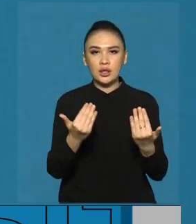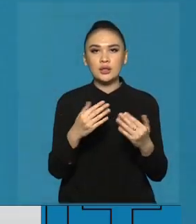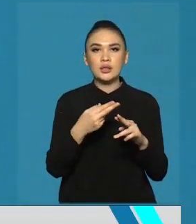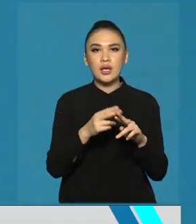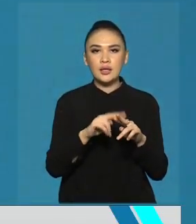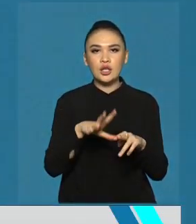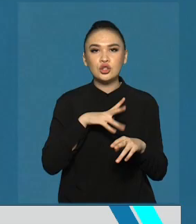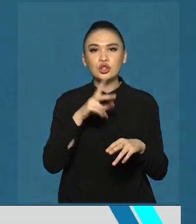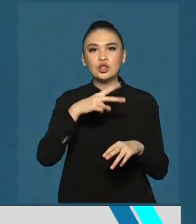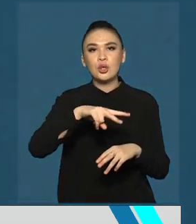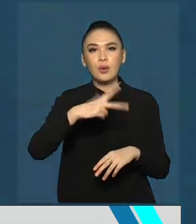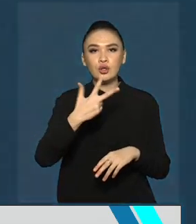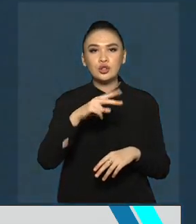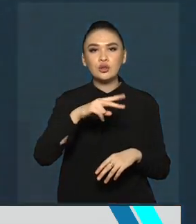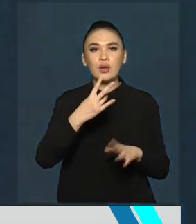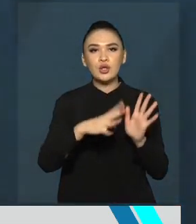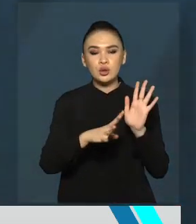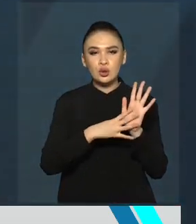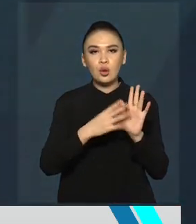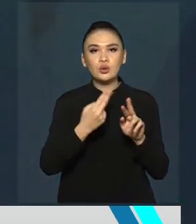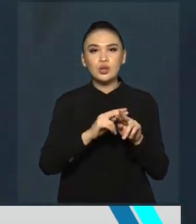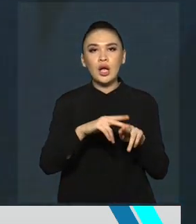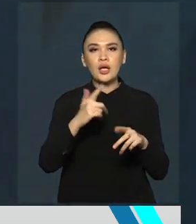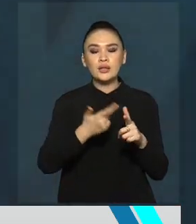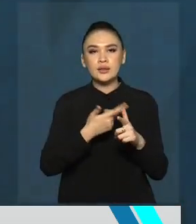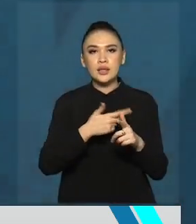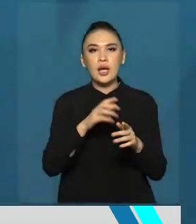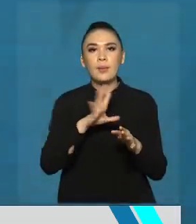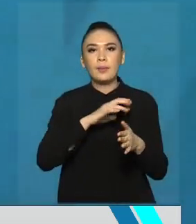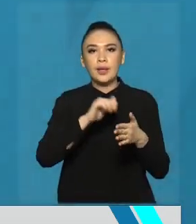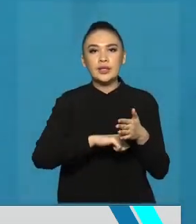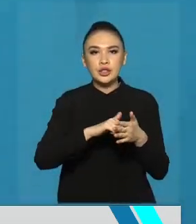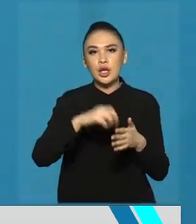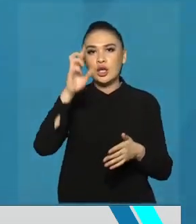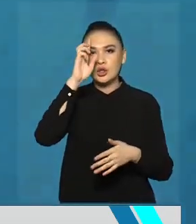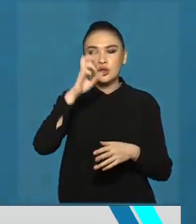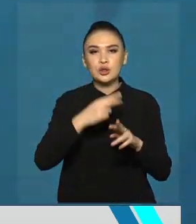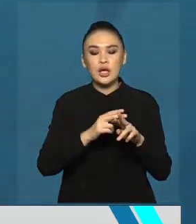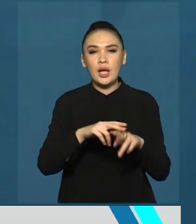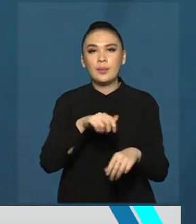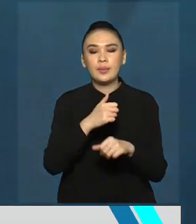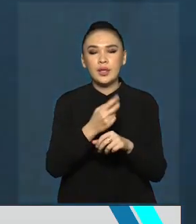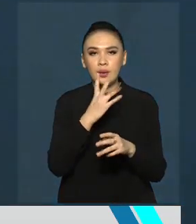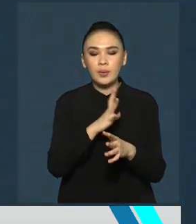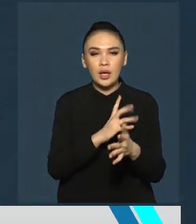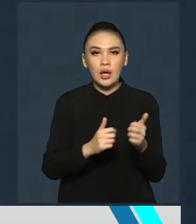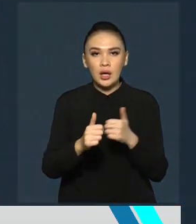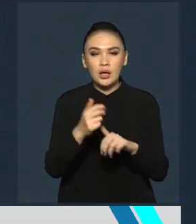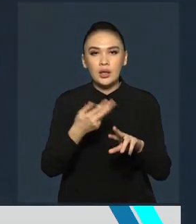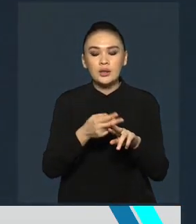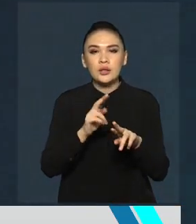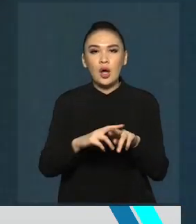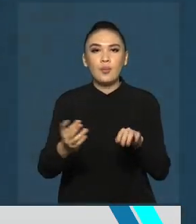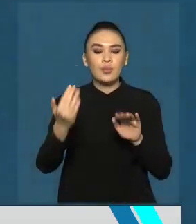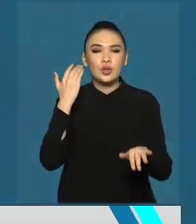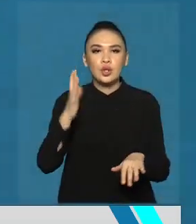Бұл 23-25-29 деп аталатын себебі мемлекет басшысының сайлау алды бағдарламасымен бір мезгіл келіп отыр. Яғни бұрынғы